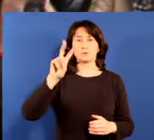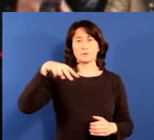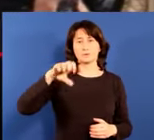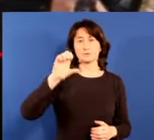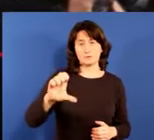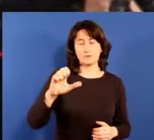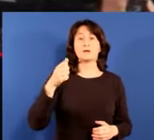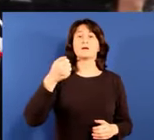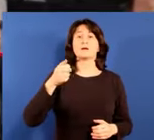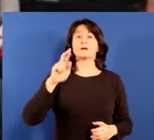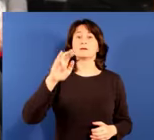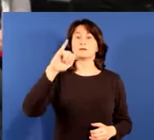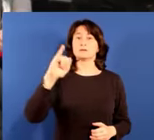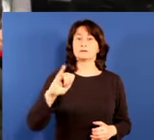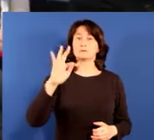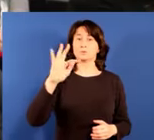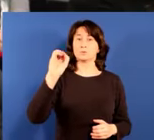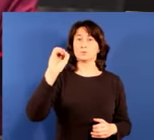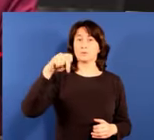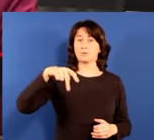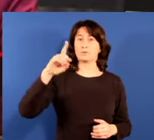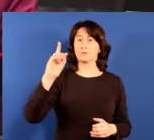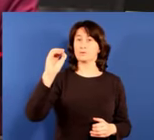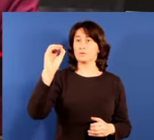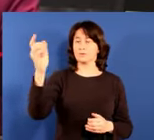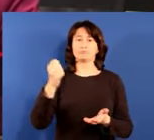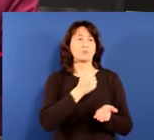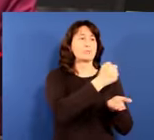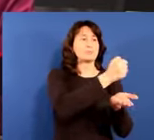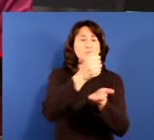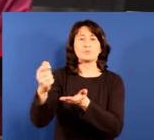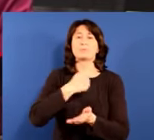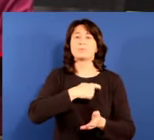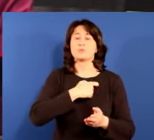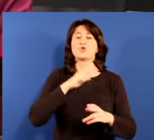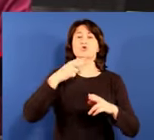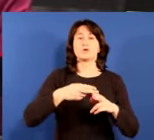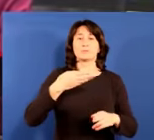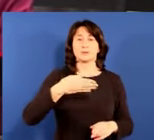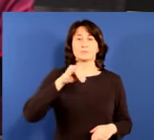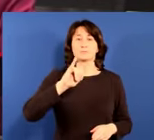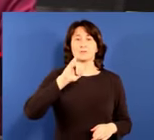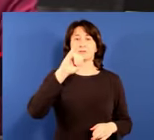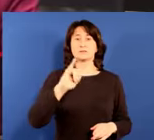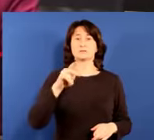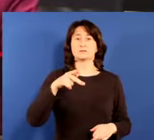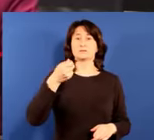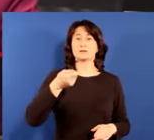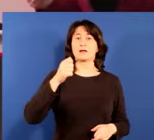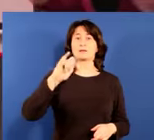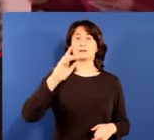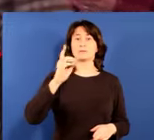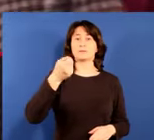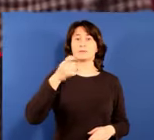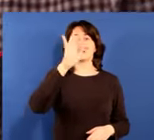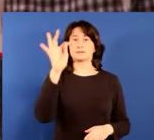Elene Etxani Izagirre izan da sariduna euskarazko atalean Uxiaren tesia lanarekin, eta Eba Bidal Alvarez gaztelaniazko atalean